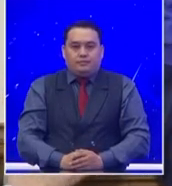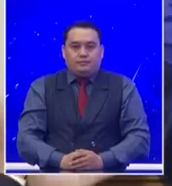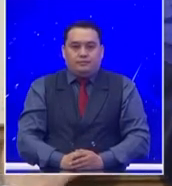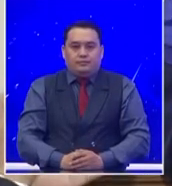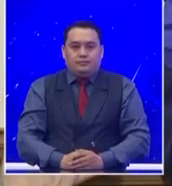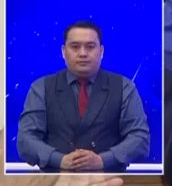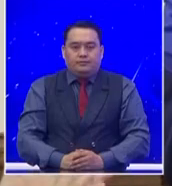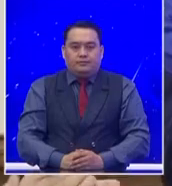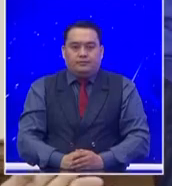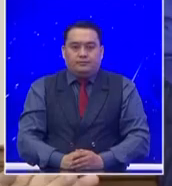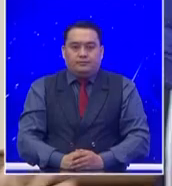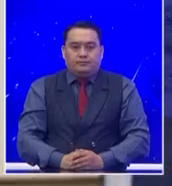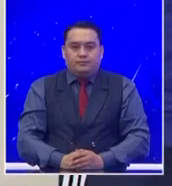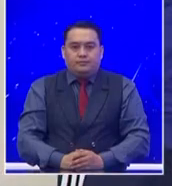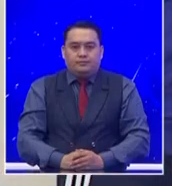а